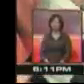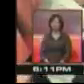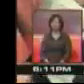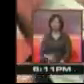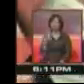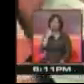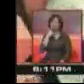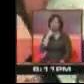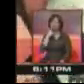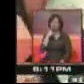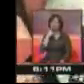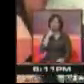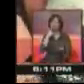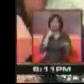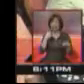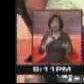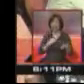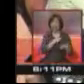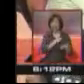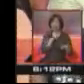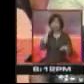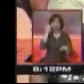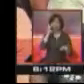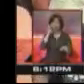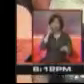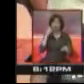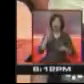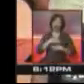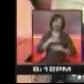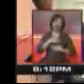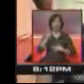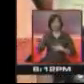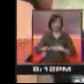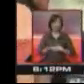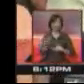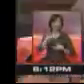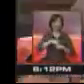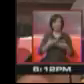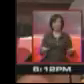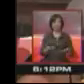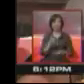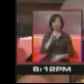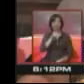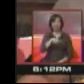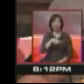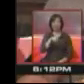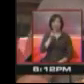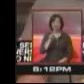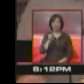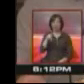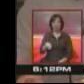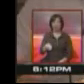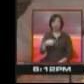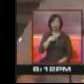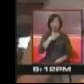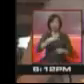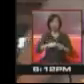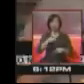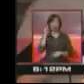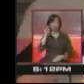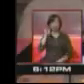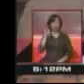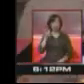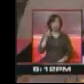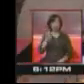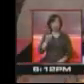Kanina, happy si Manong Johnny na winelcome si Mig sa partidong Puwersa ng Masang Pilipino. Ako po si Mig Zubiri, reporting for duty,